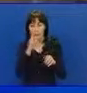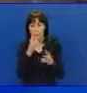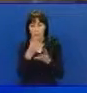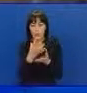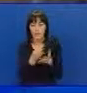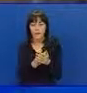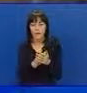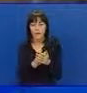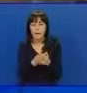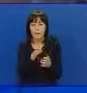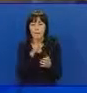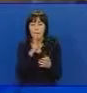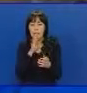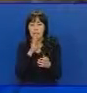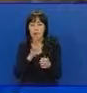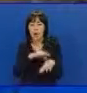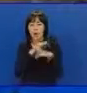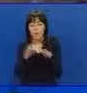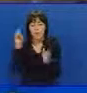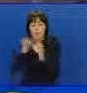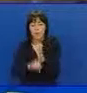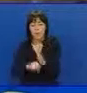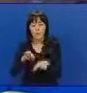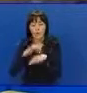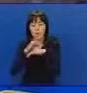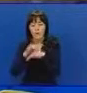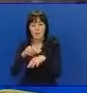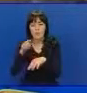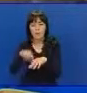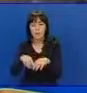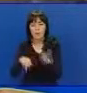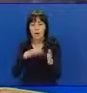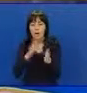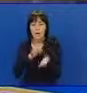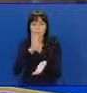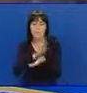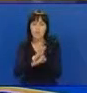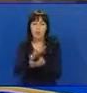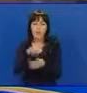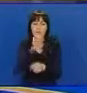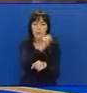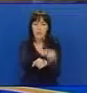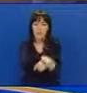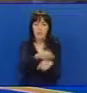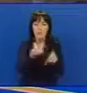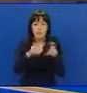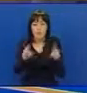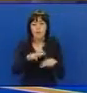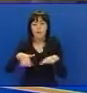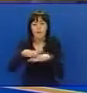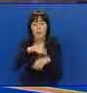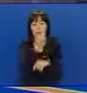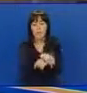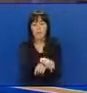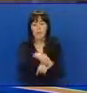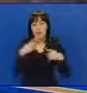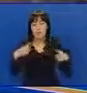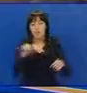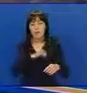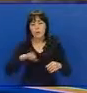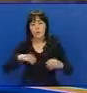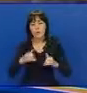апарып, өлтіруге және апарып беруге обалсынады. Әкеліп, қалаға кеп, мусоркаға немесе бір больницадан немесе базарды жанына кеп тастап береді, ол ары қарап өз өзімен